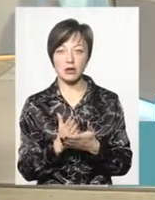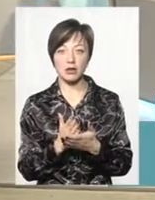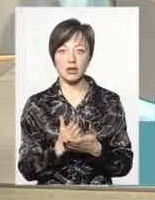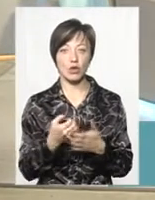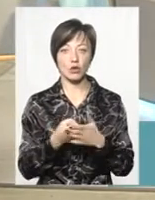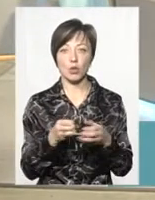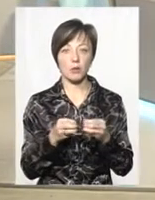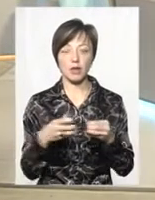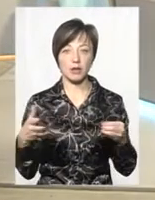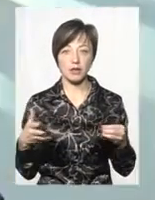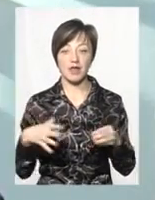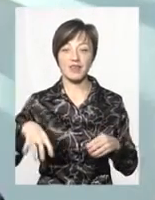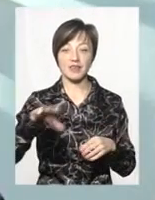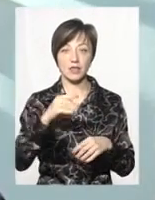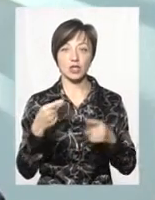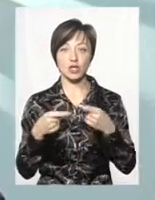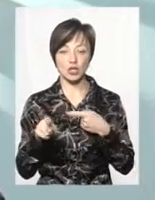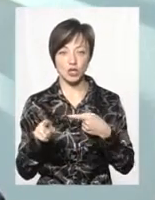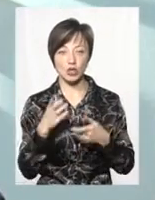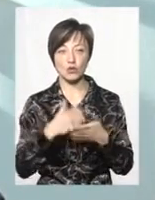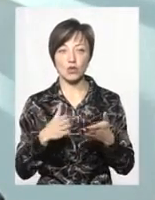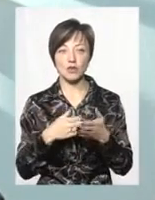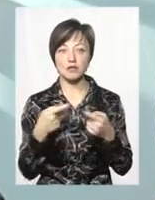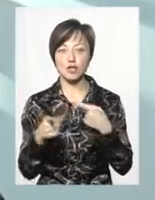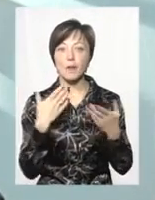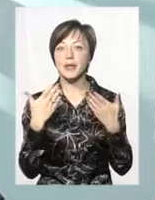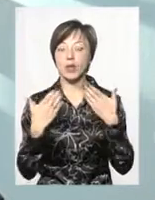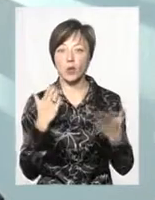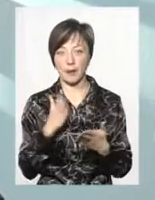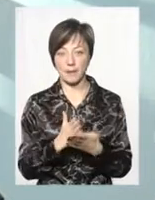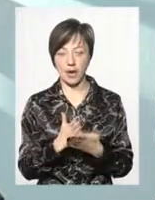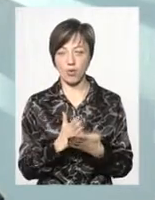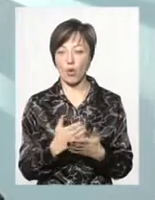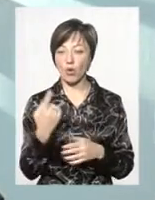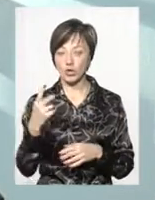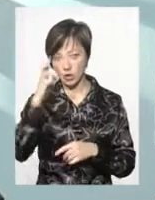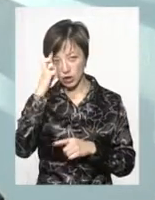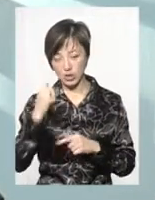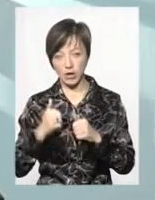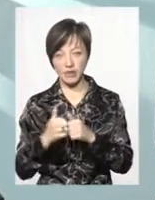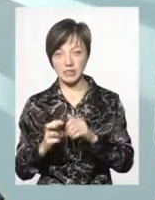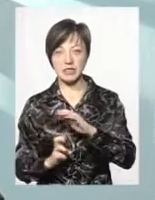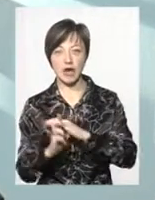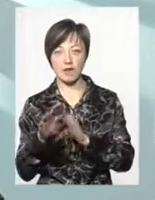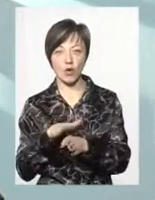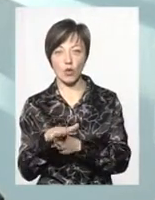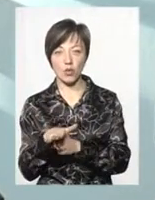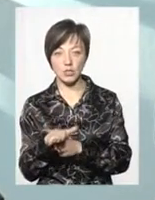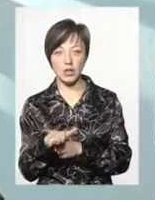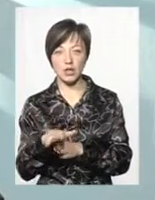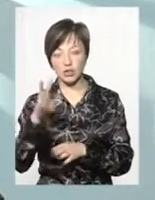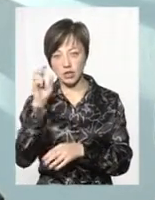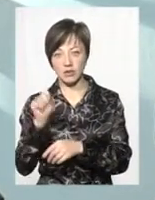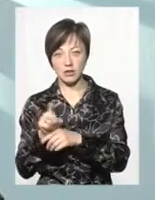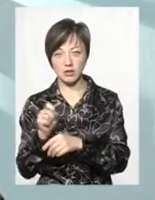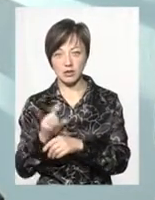до 15. А всі інші зовсім інші підходи мають. В одних державах церква виконує роль державну,